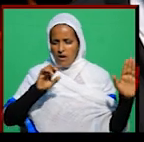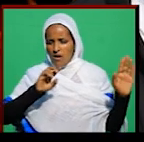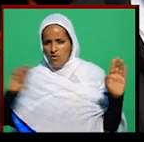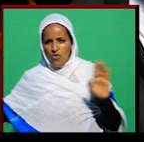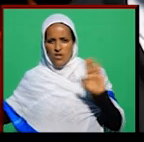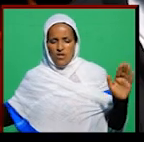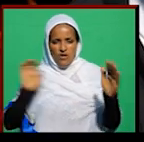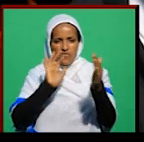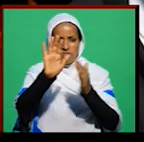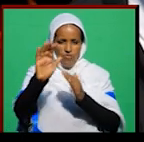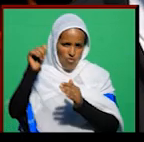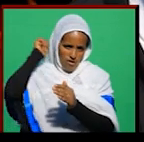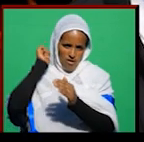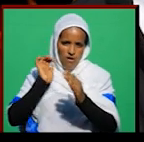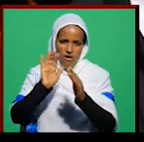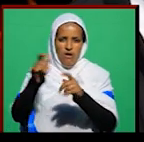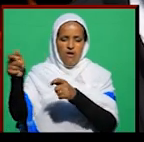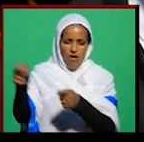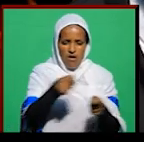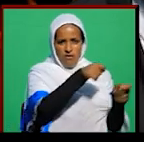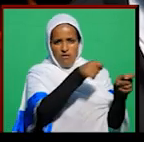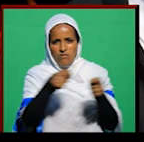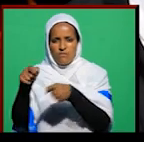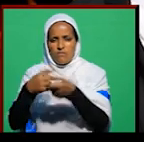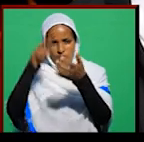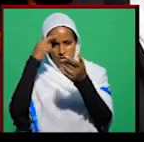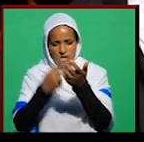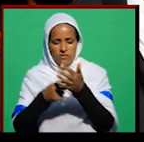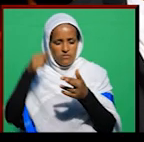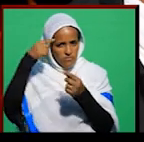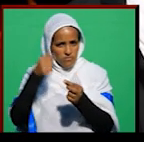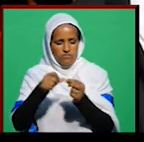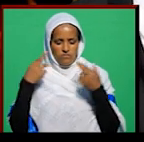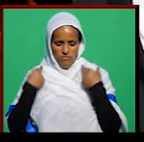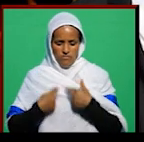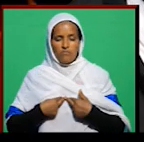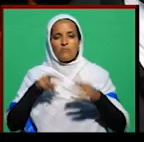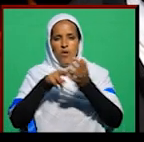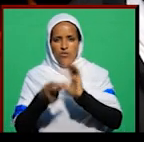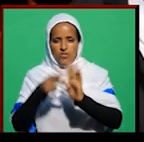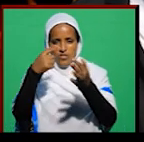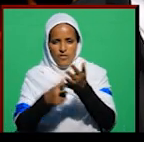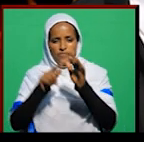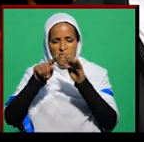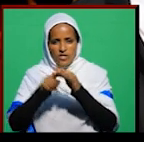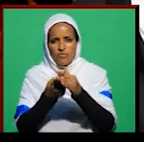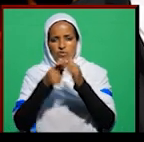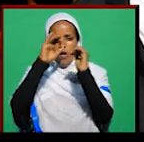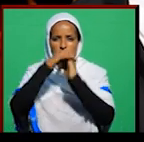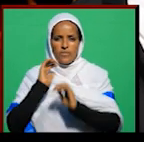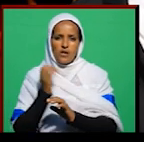ከግራ ወደ ቀኝ፣ ከቀኝ ወደ ግራ፣ ከፊት ወደ ኋላ፣ ከኋላ ወደ ፊት አስረው የአንገላቱ የነበረውን እስራቱን ጭምር እናስበዋለን ማለት ነው።